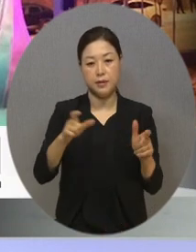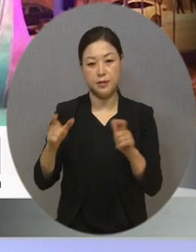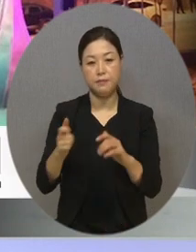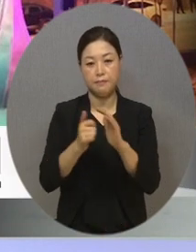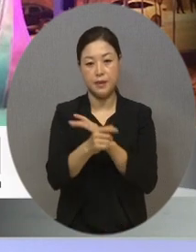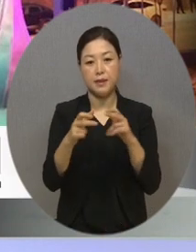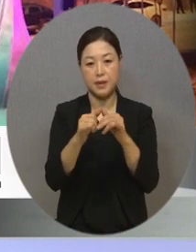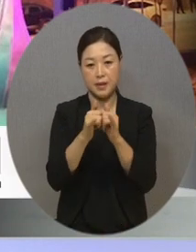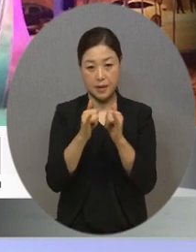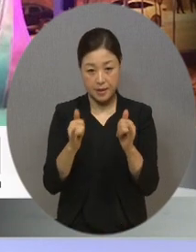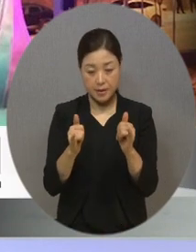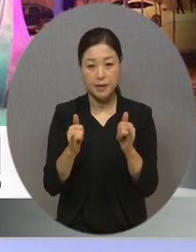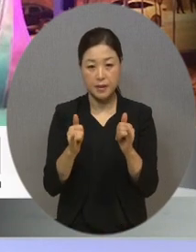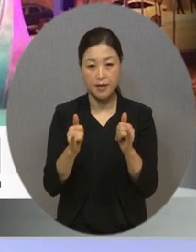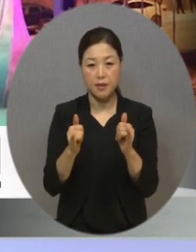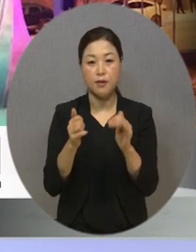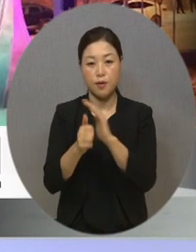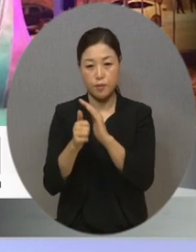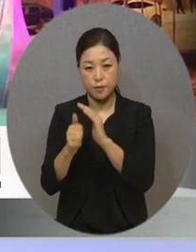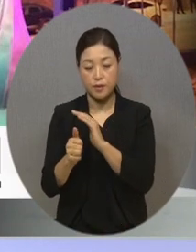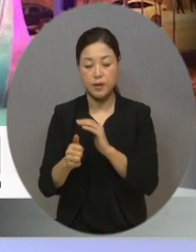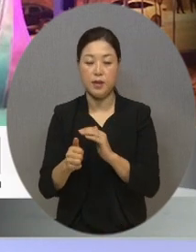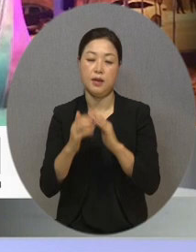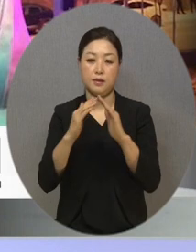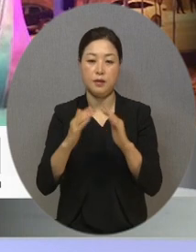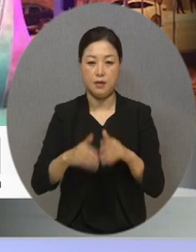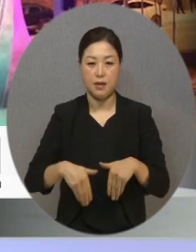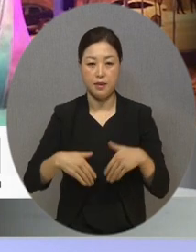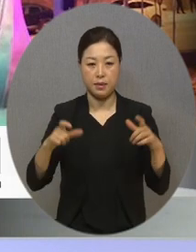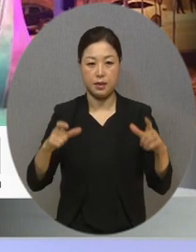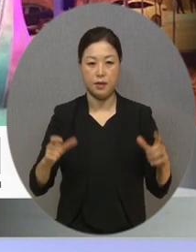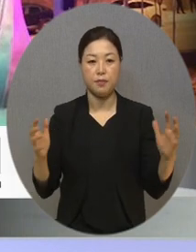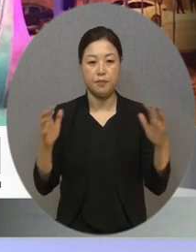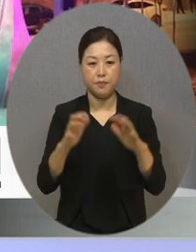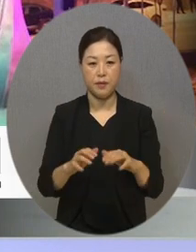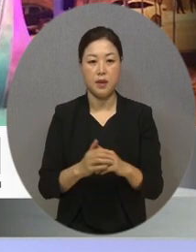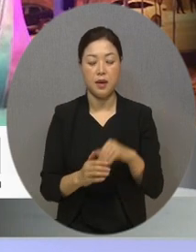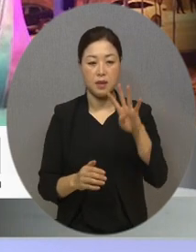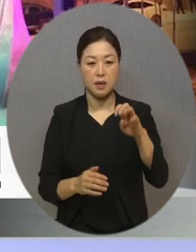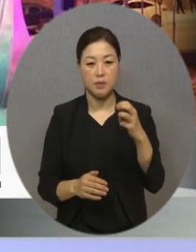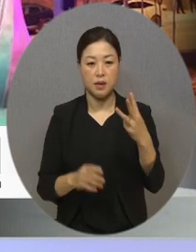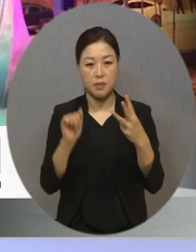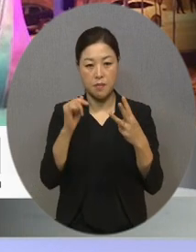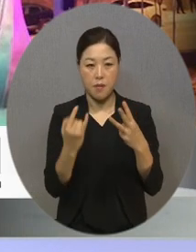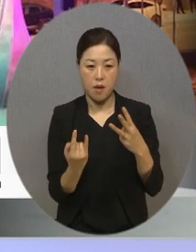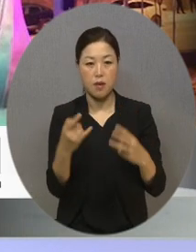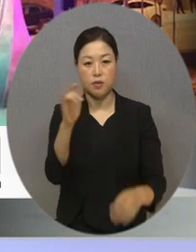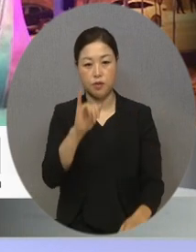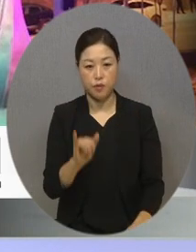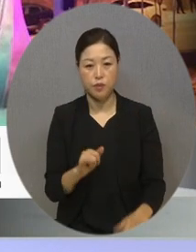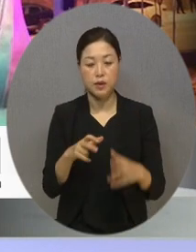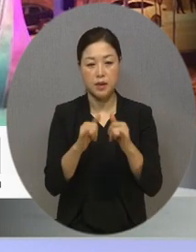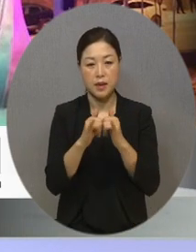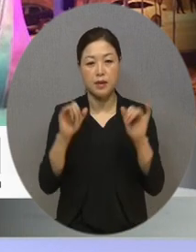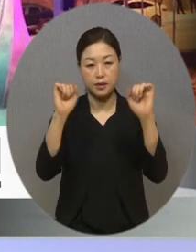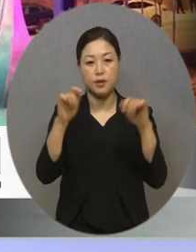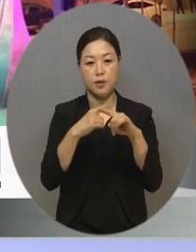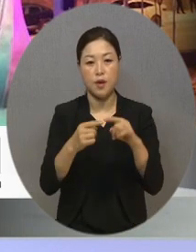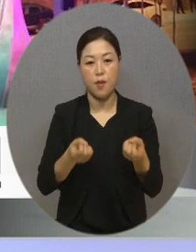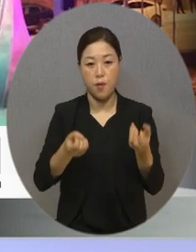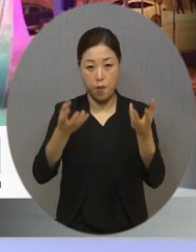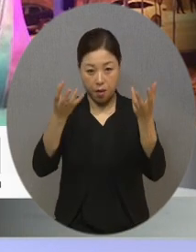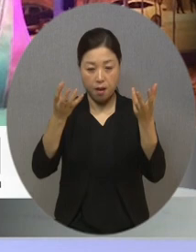선수들이 전라남도에 모였습니다. 제43회 전국 장애인 체육대회, 화려한 막을 올리며